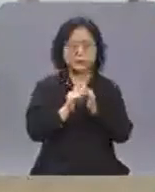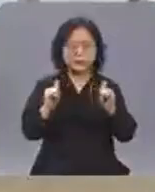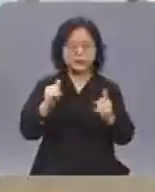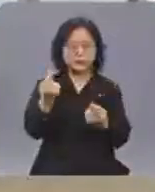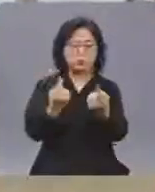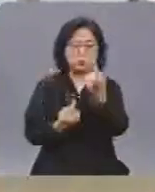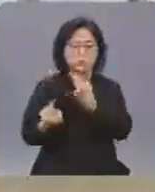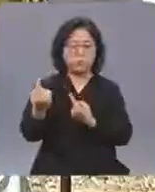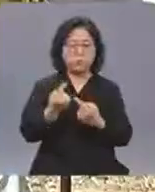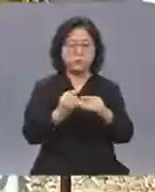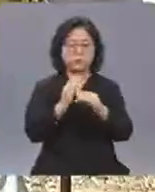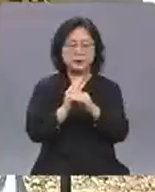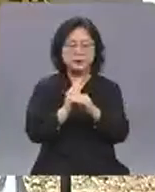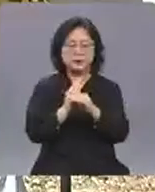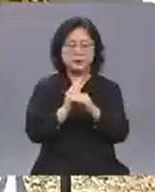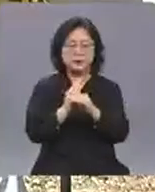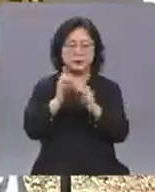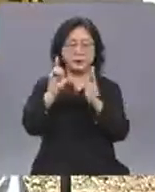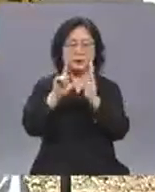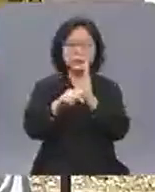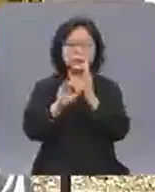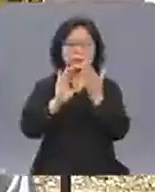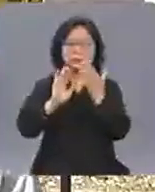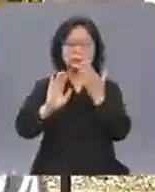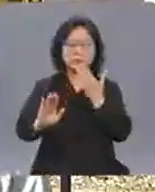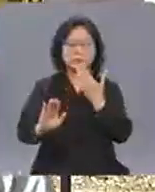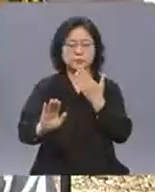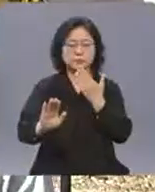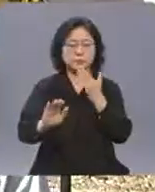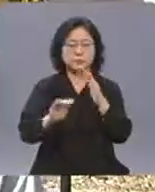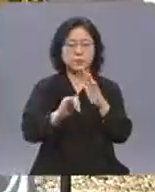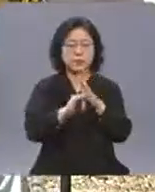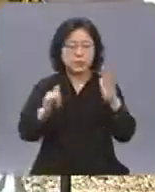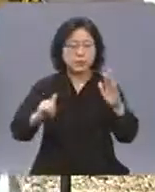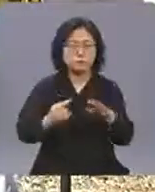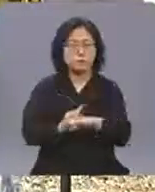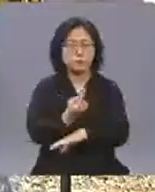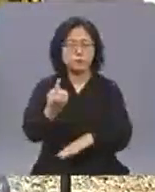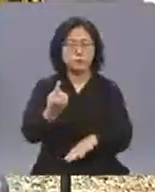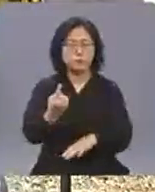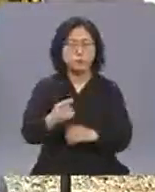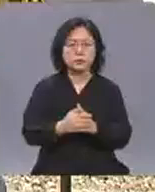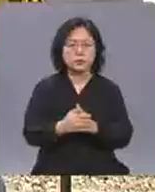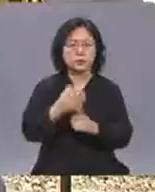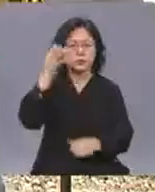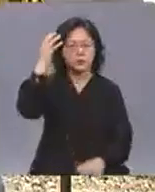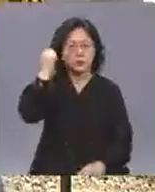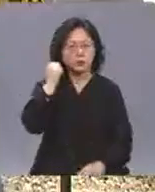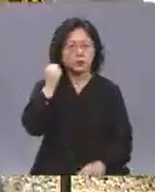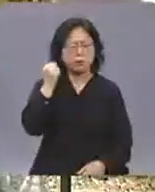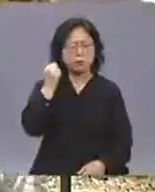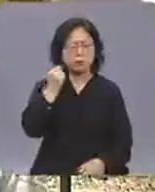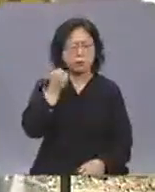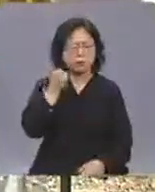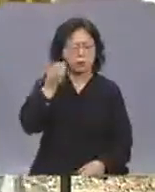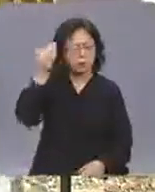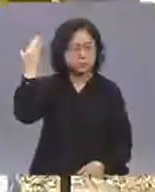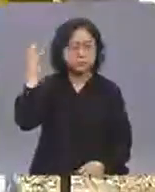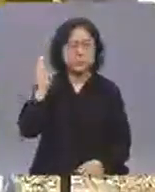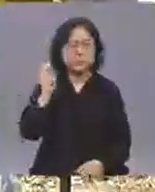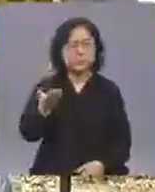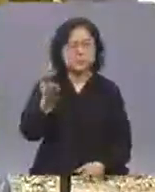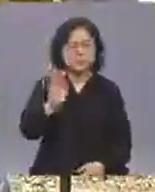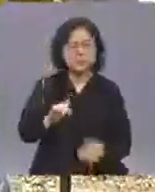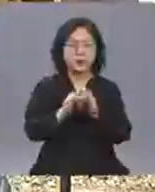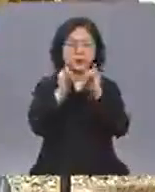발길이 이어집니다 시간이 지나면 가족분들 이외에는 사실 기억이 여러가지로 희미해지잖아요 이런